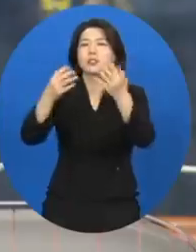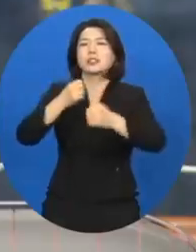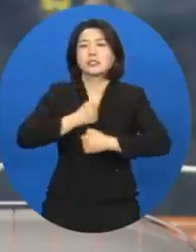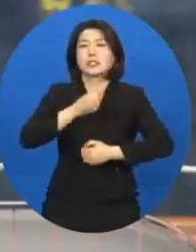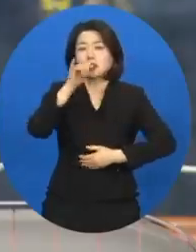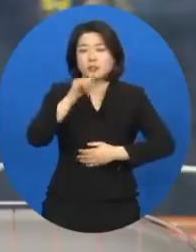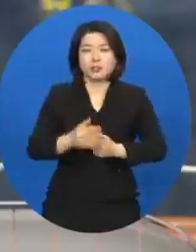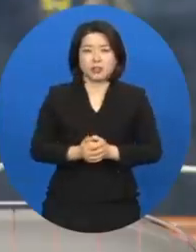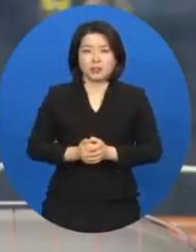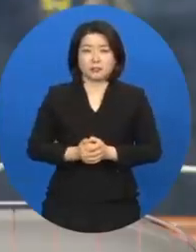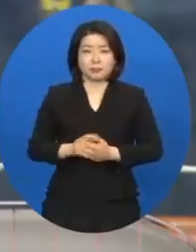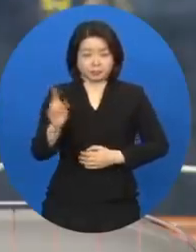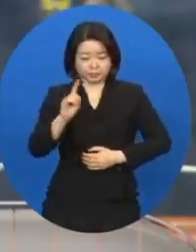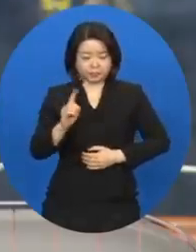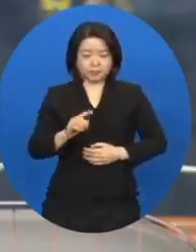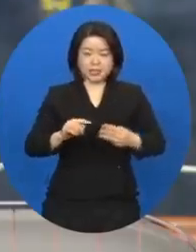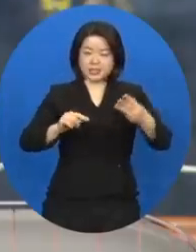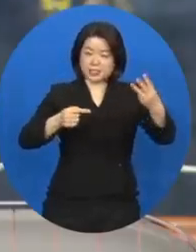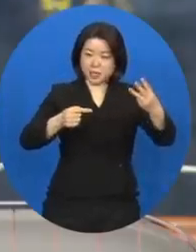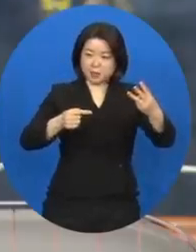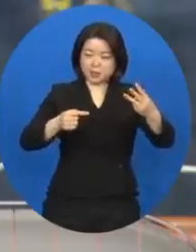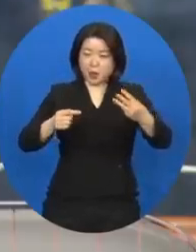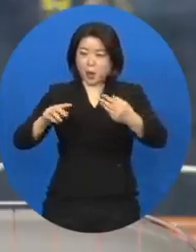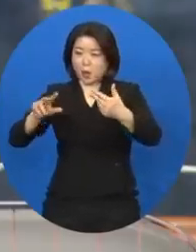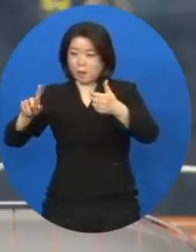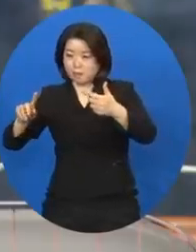무슨 3.1절이나 8.15 광복절 같이